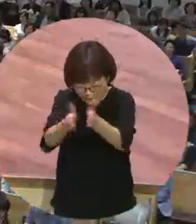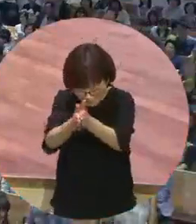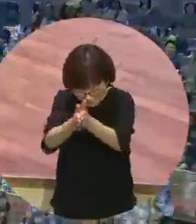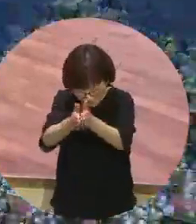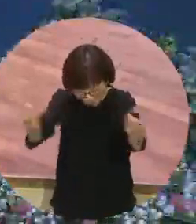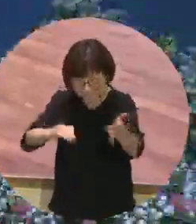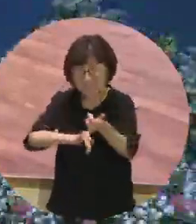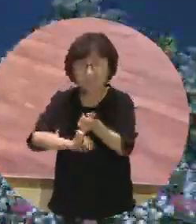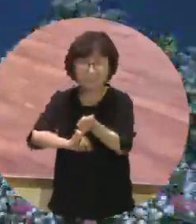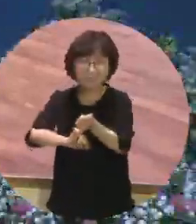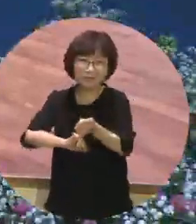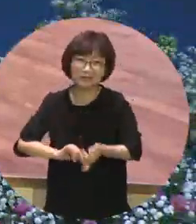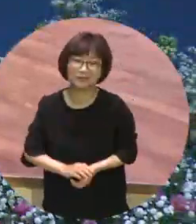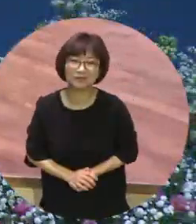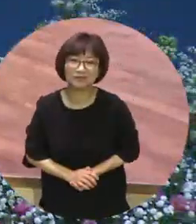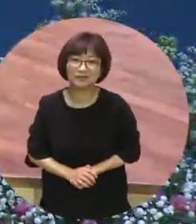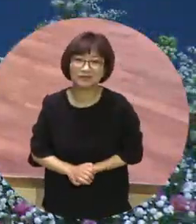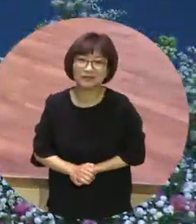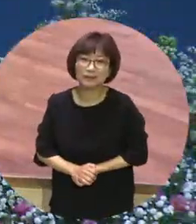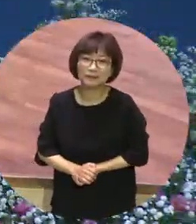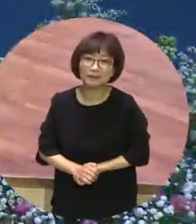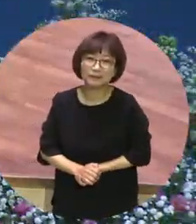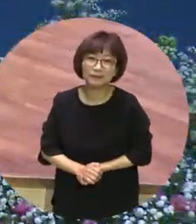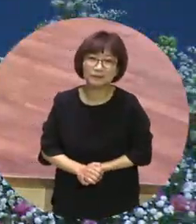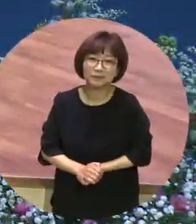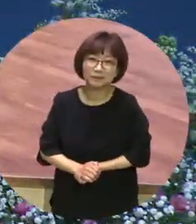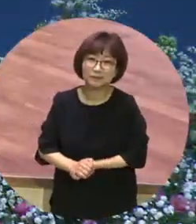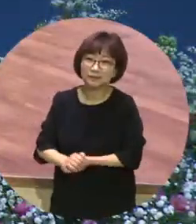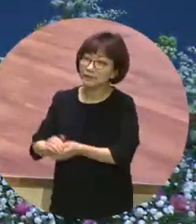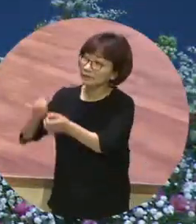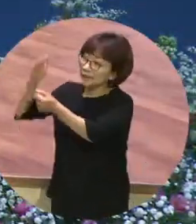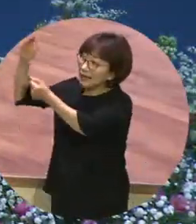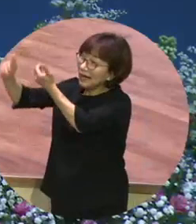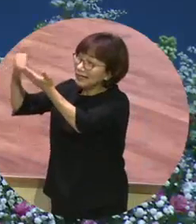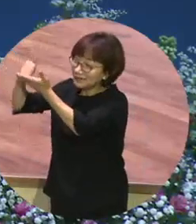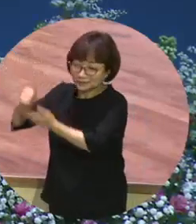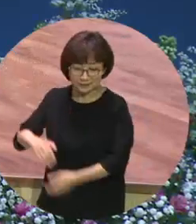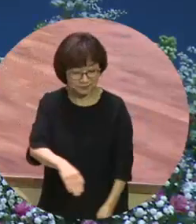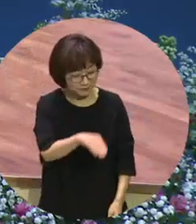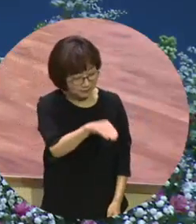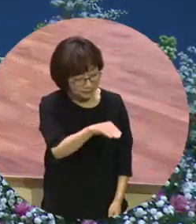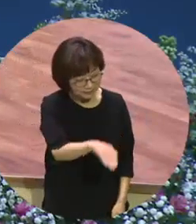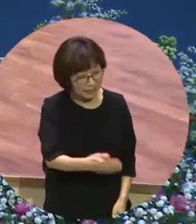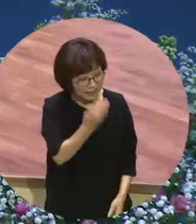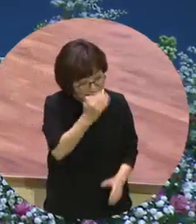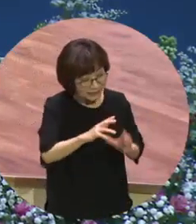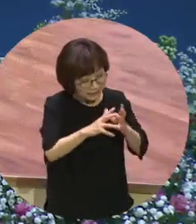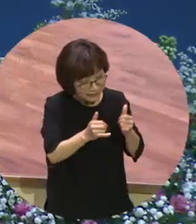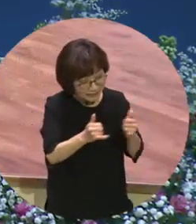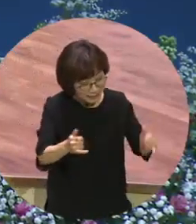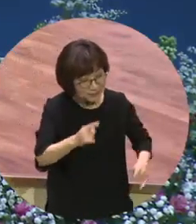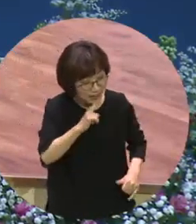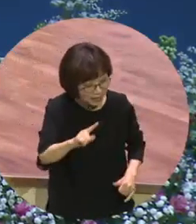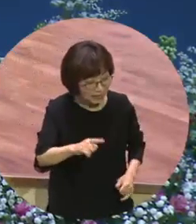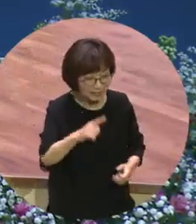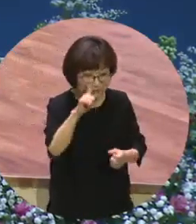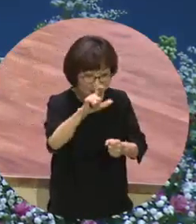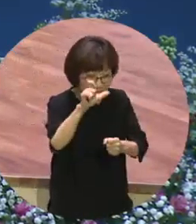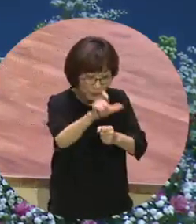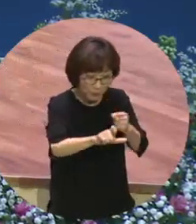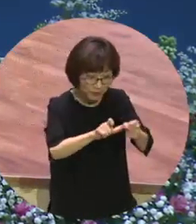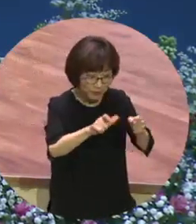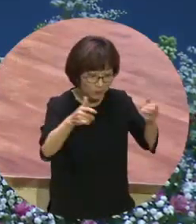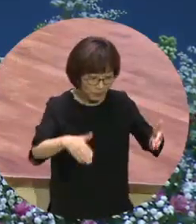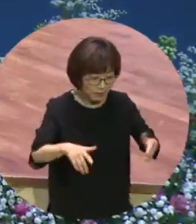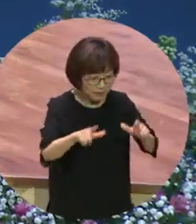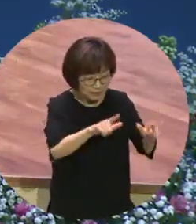자, 하나님께서는 이스라엘 백성들에게 과거를 너 한번 돌아봐라. 15년 동안 너 어떻게 살았냐? 과거를 한번